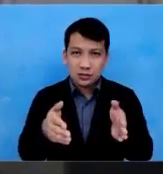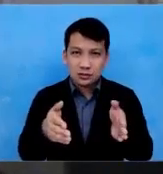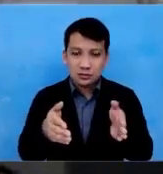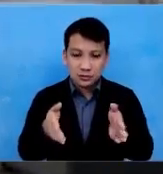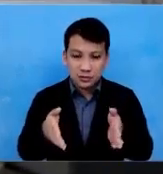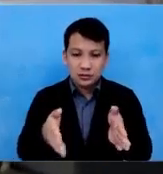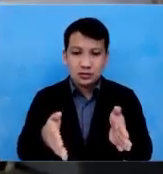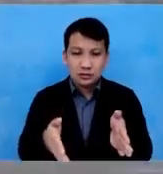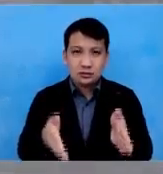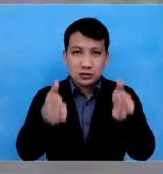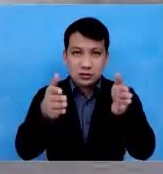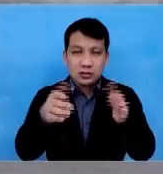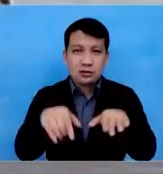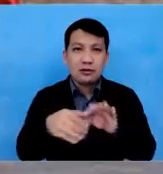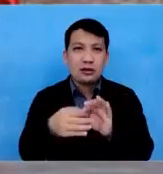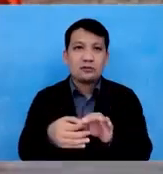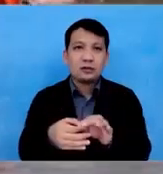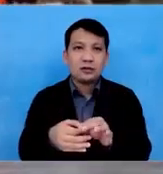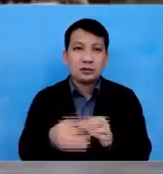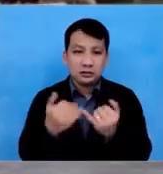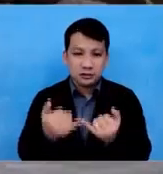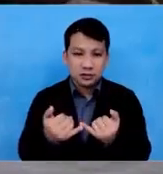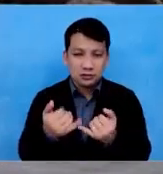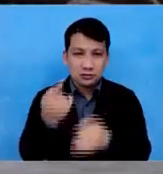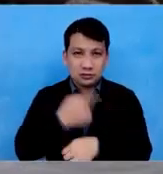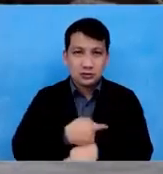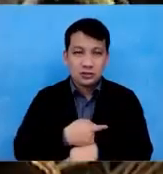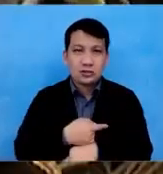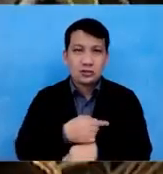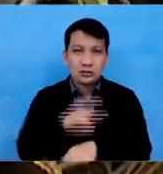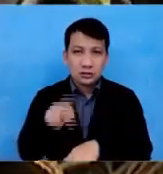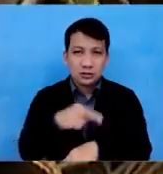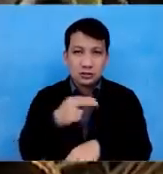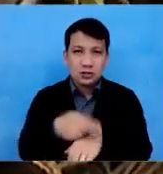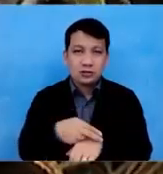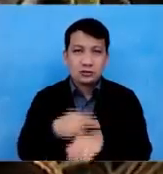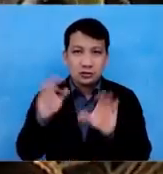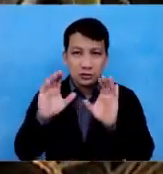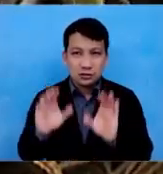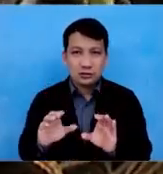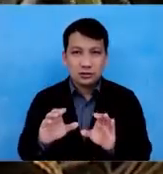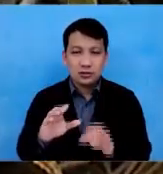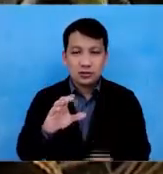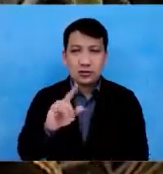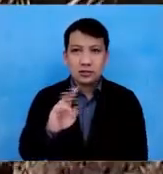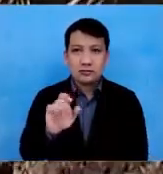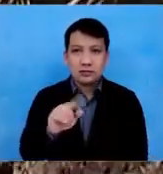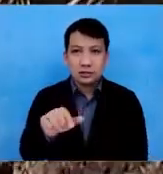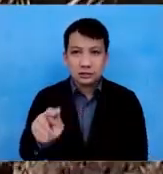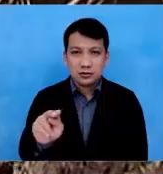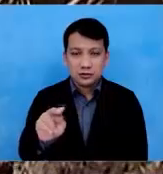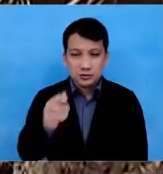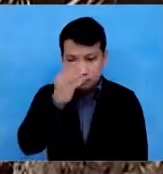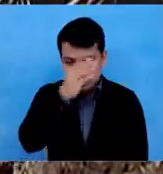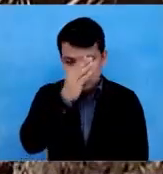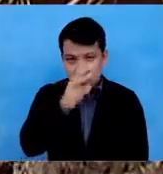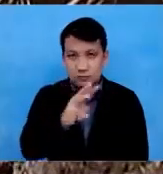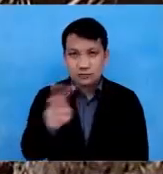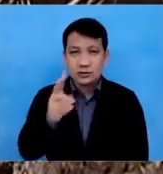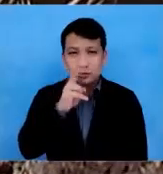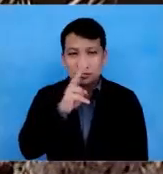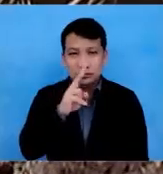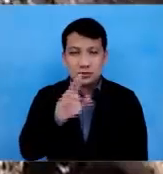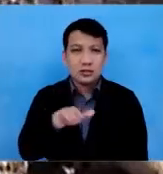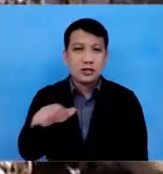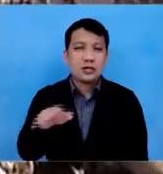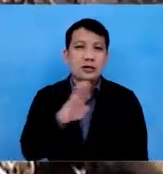naman, nagdeklara si Pangulong Marcos ng state of calamity sa Calabar Zone, Bicol Region, Western Visayas at sa Bangsamoro